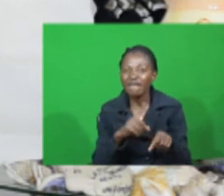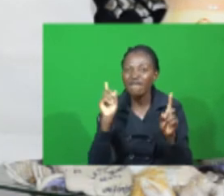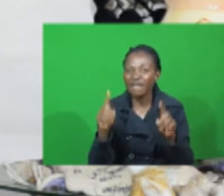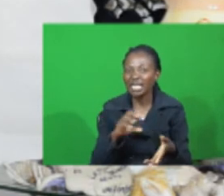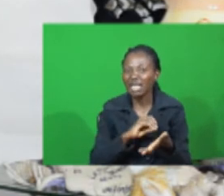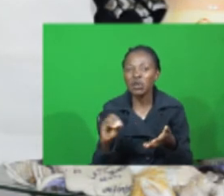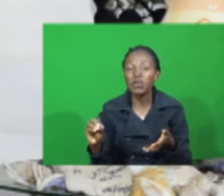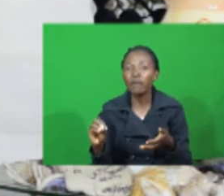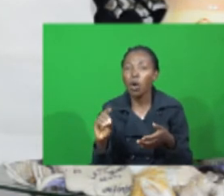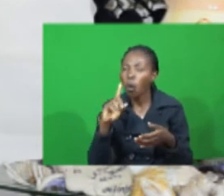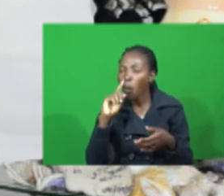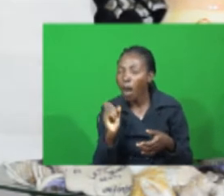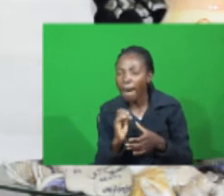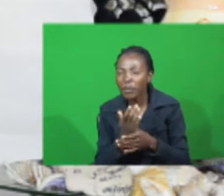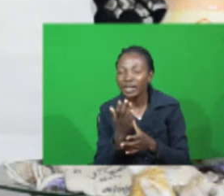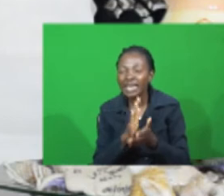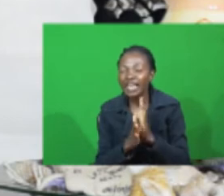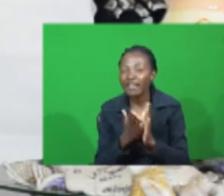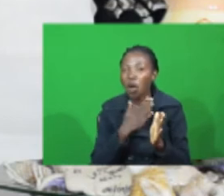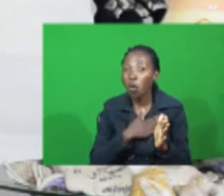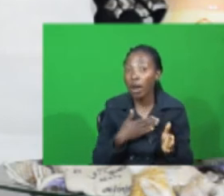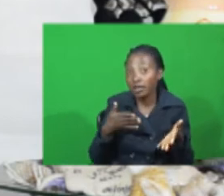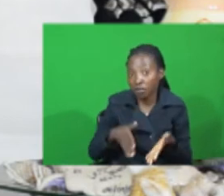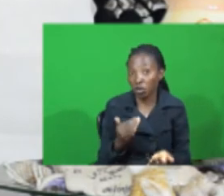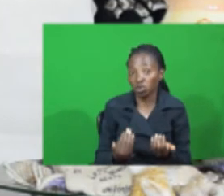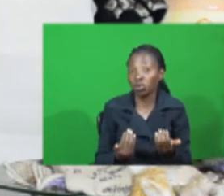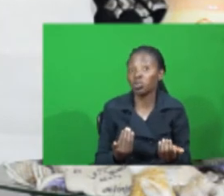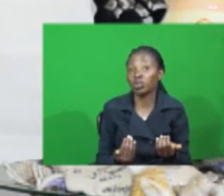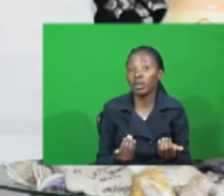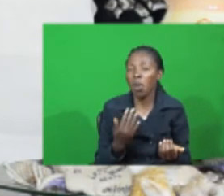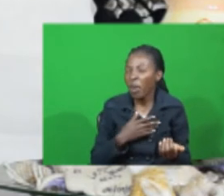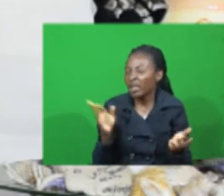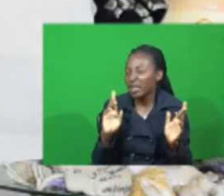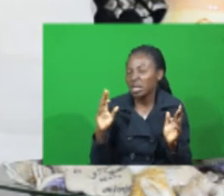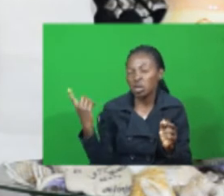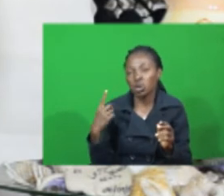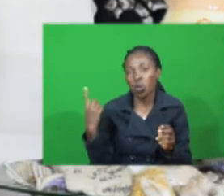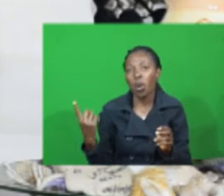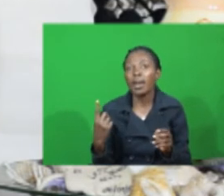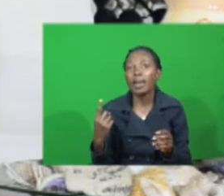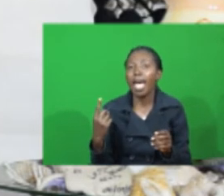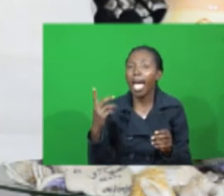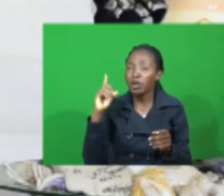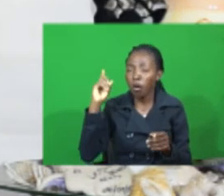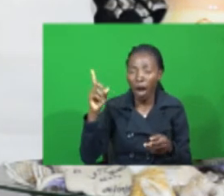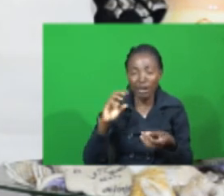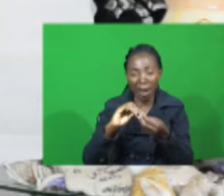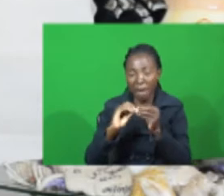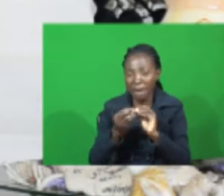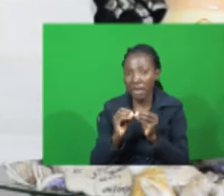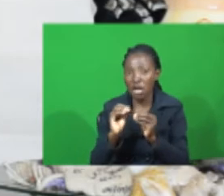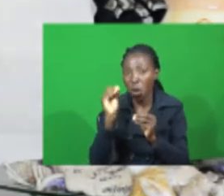kabva rati chinhu chaaita ichi chaive chakaipa pamberi paMwari. Mwari ndobva atendera futi kuti Onani wacho